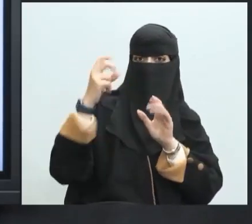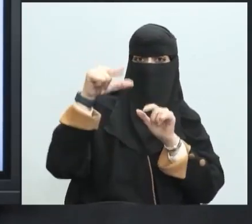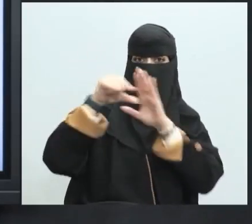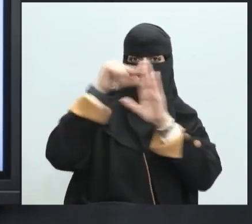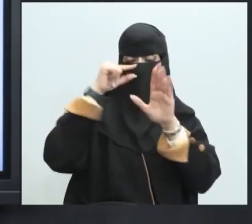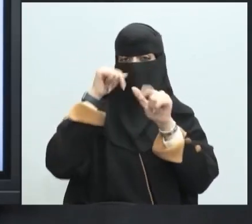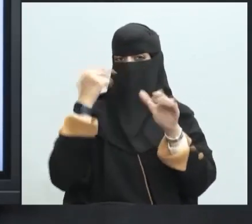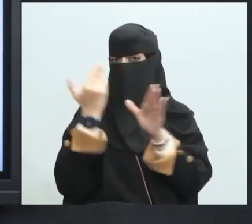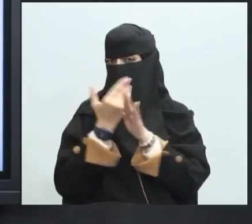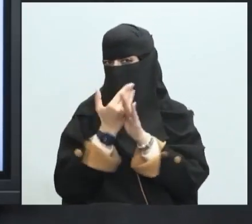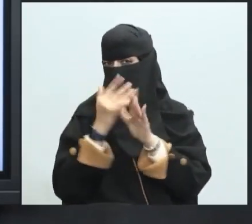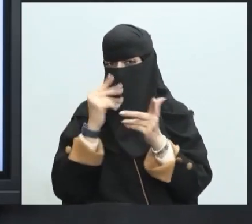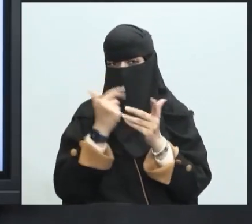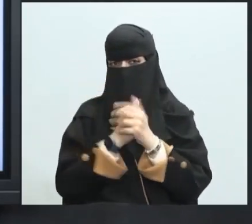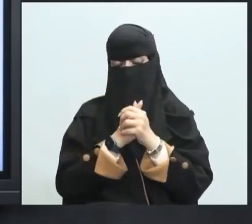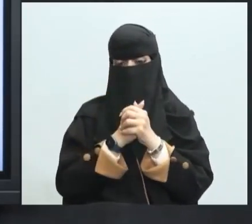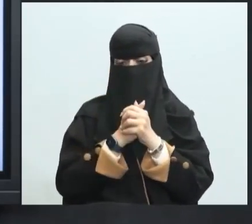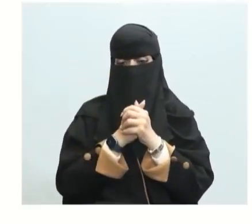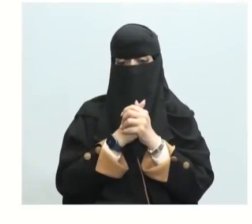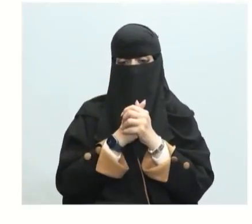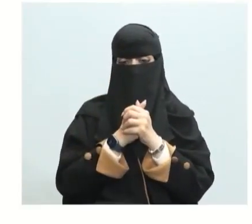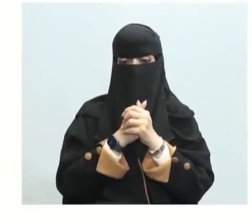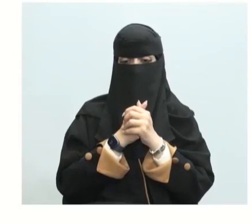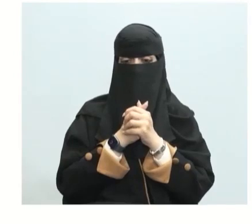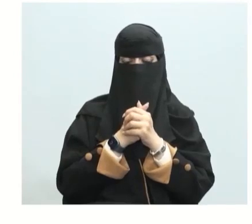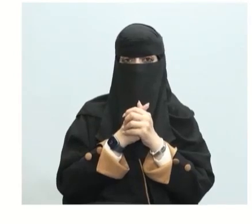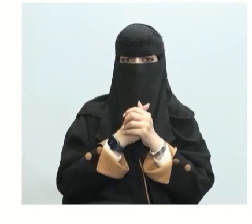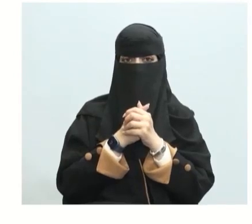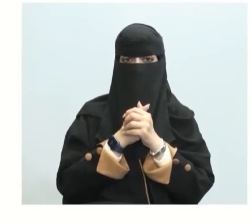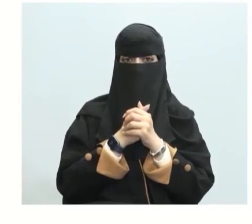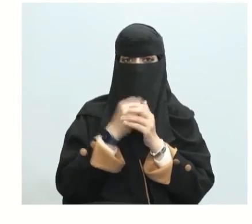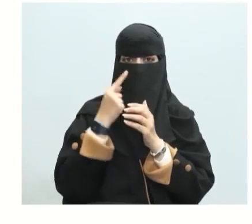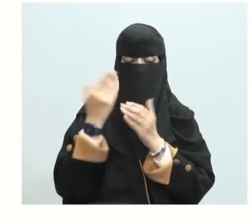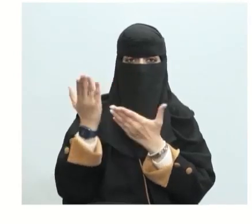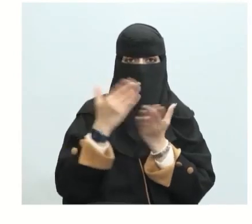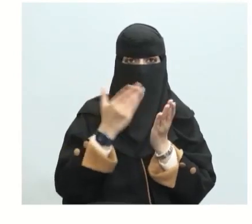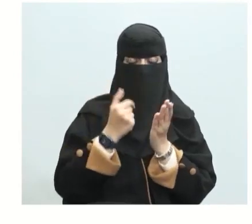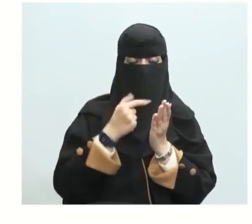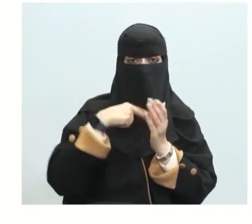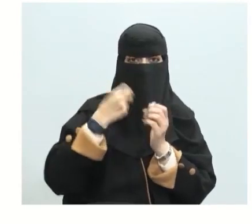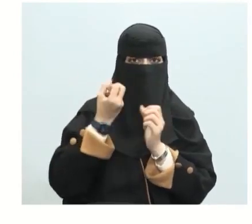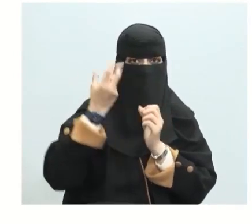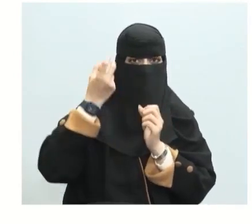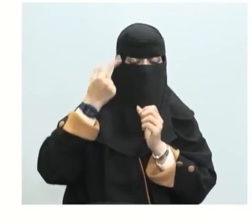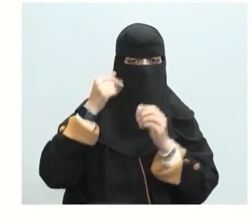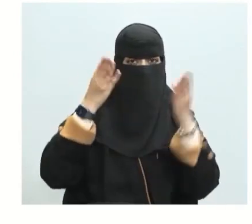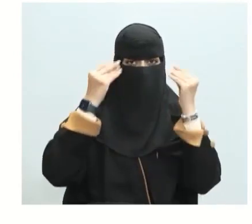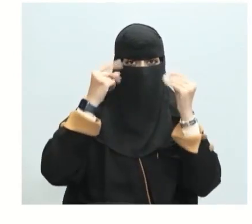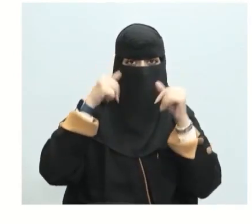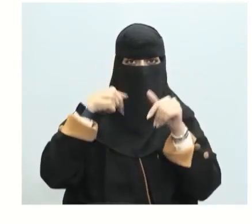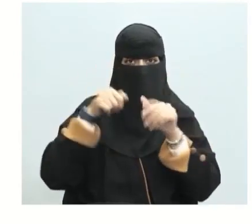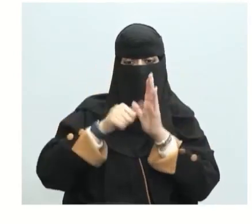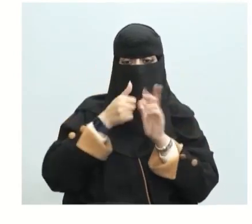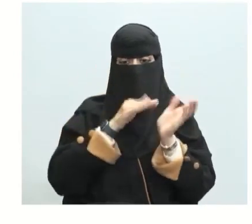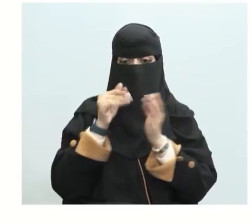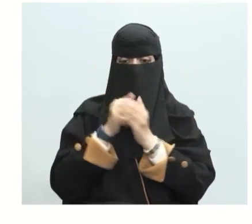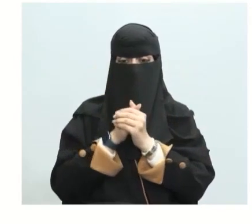لماذا تختار عنوان جذاب الموضوع كذلك لماذا او علل تقديم افكار ومعلومات جديده ايضا علل اختيار